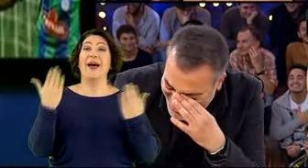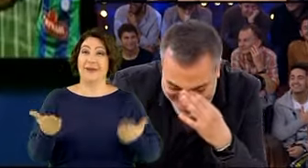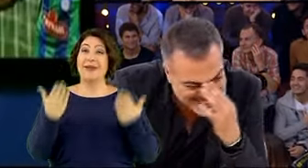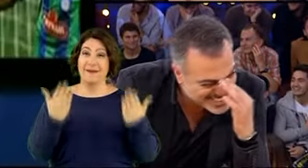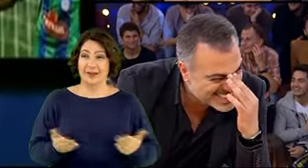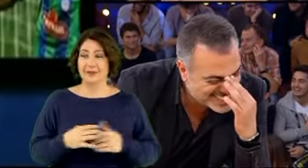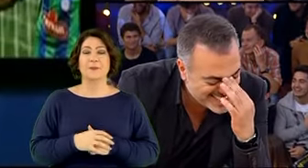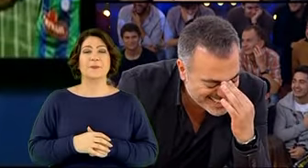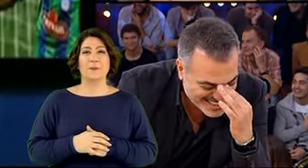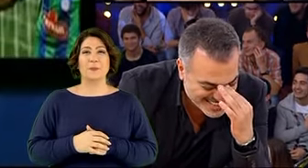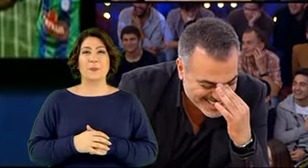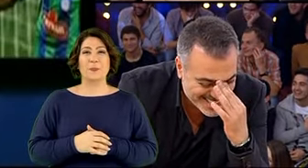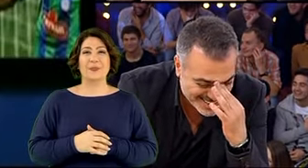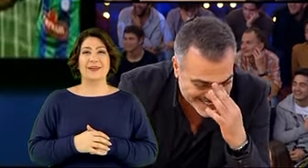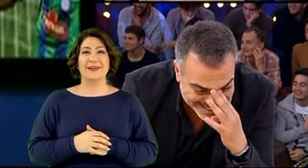Yes.